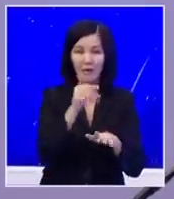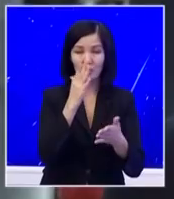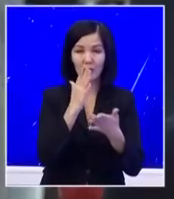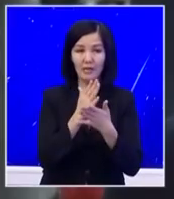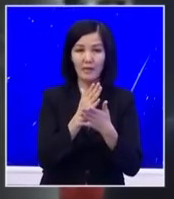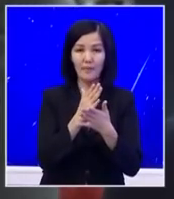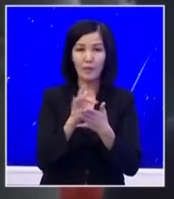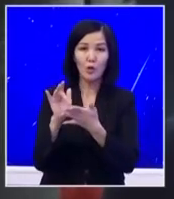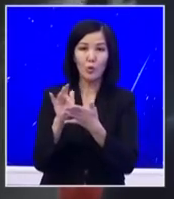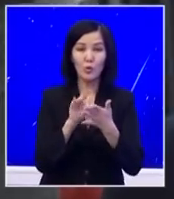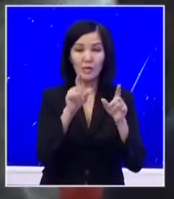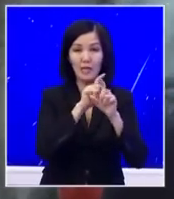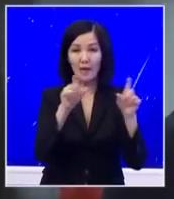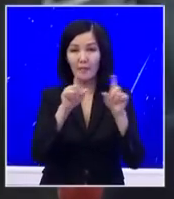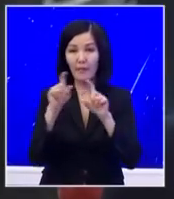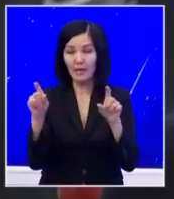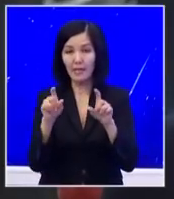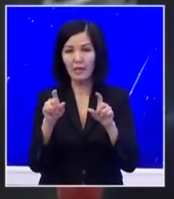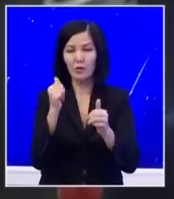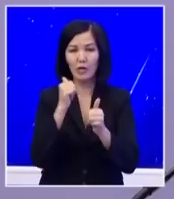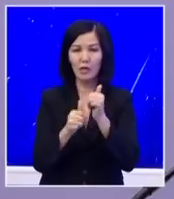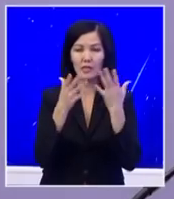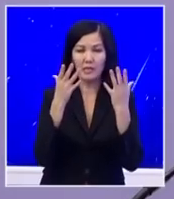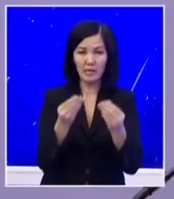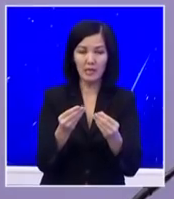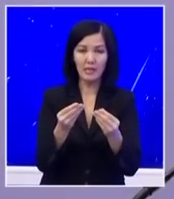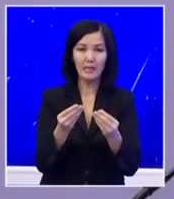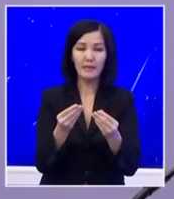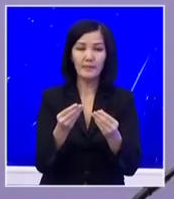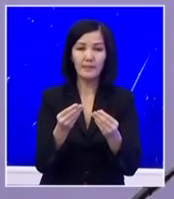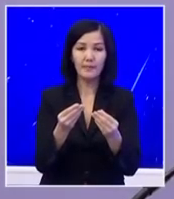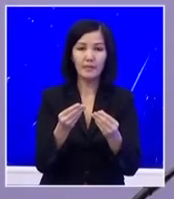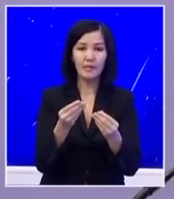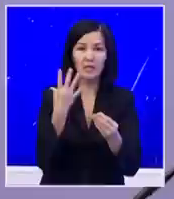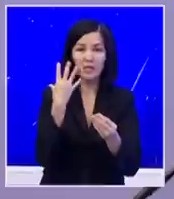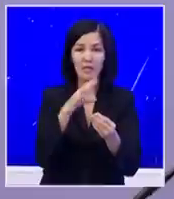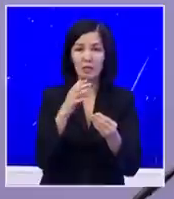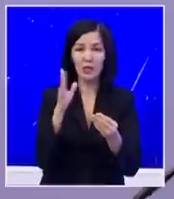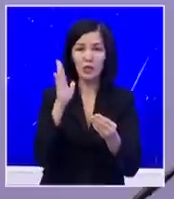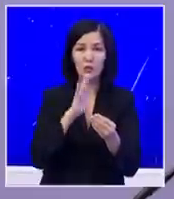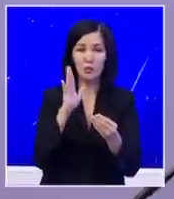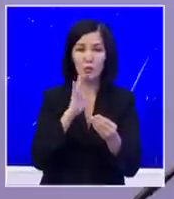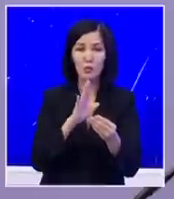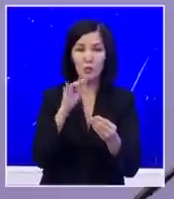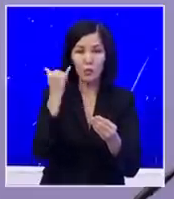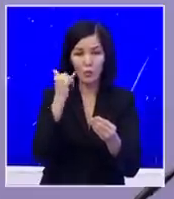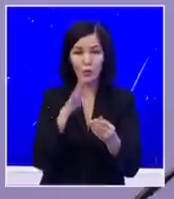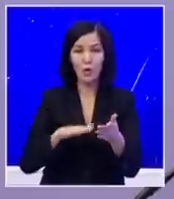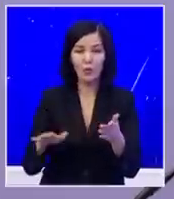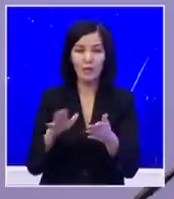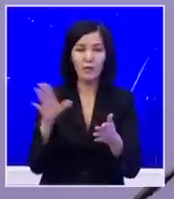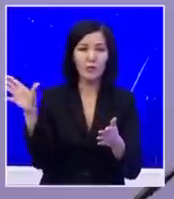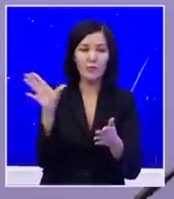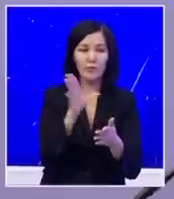ішінде туристтің объекттері, Күлсай жағы, басқа, мынау ыстық су Ұйғыр ауданында, солардың